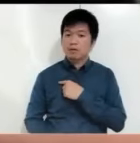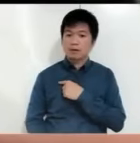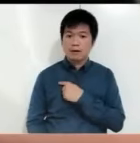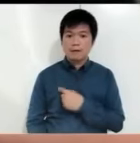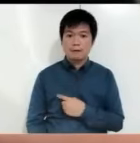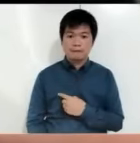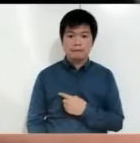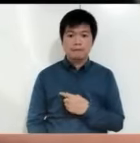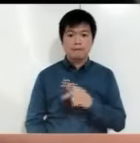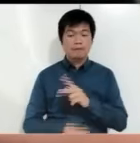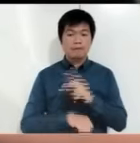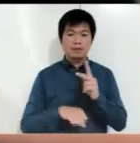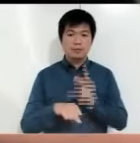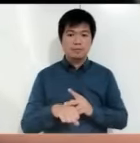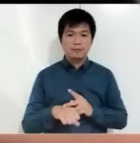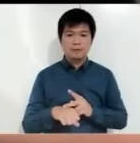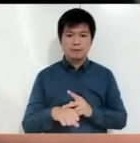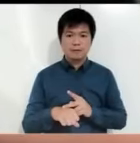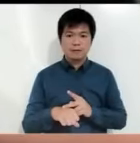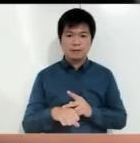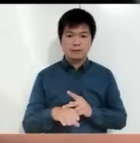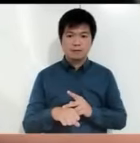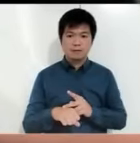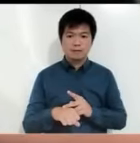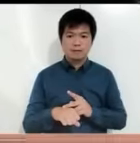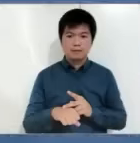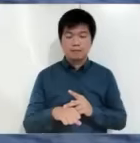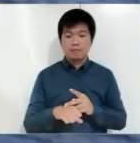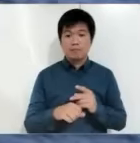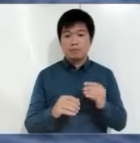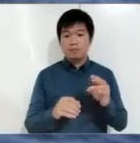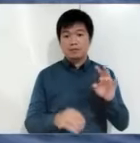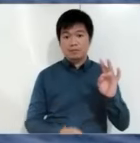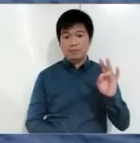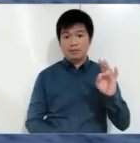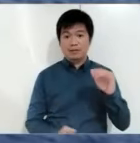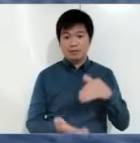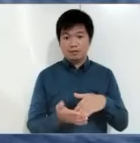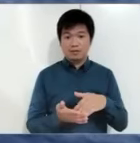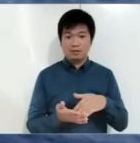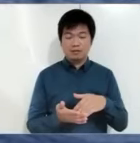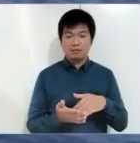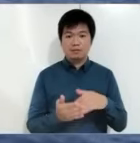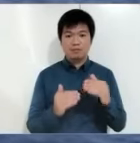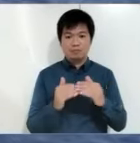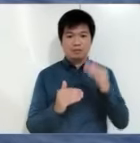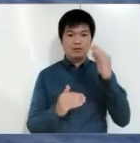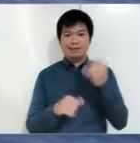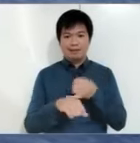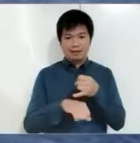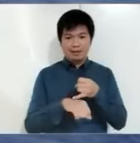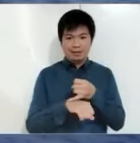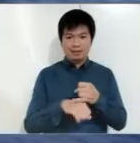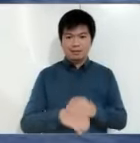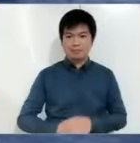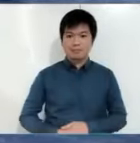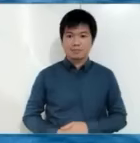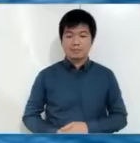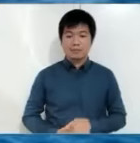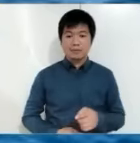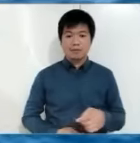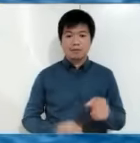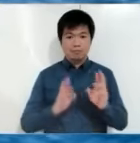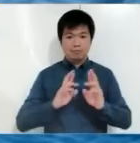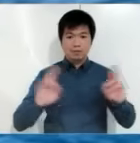is composed of more than 7,100 islands. Habang naghahanda ang BRP Davao del Sur sa panibago nitong